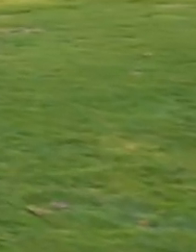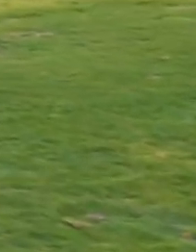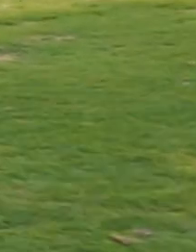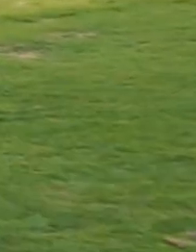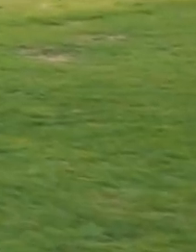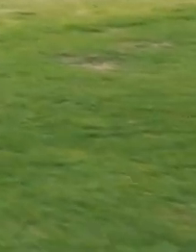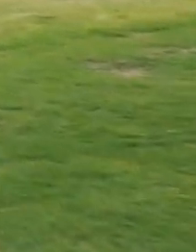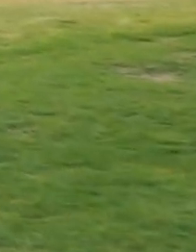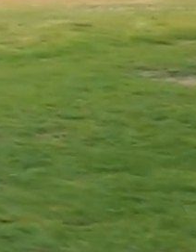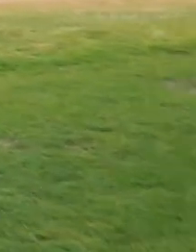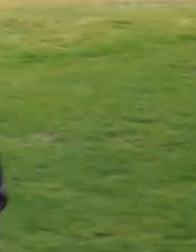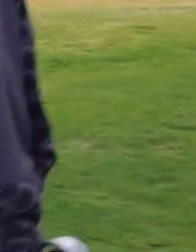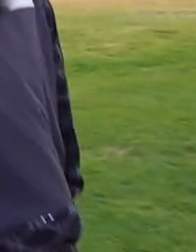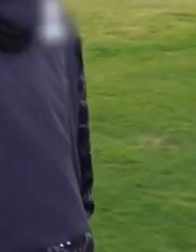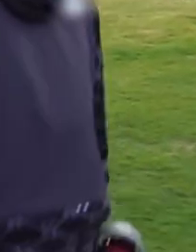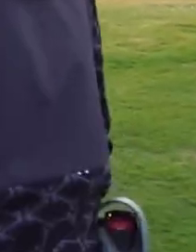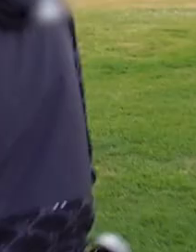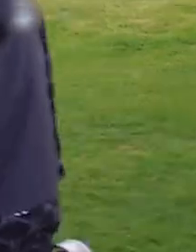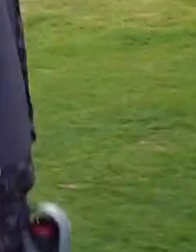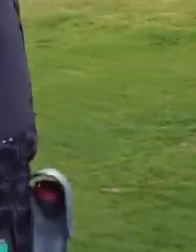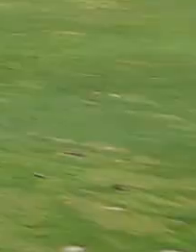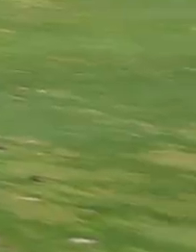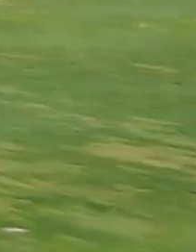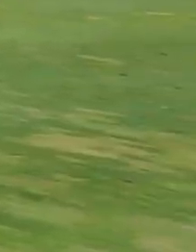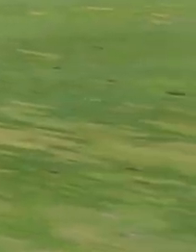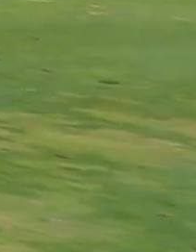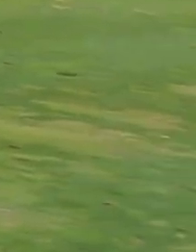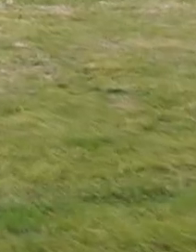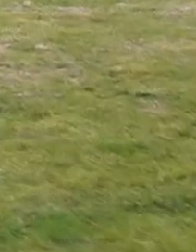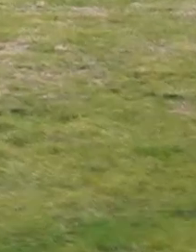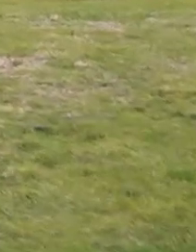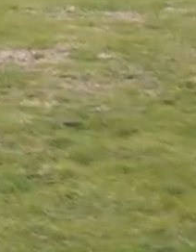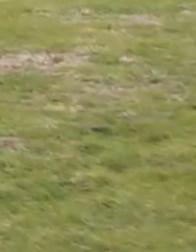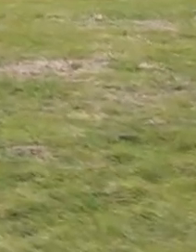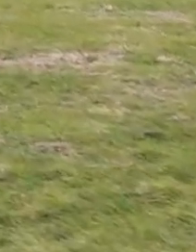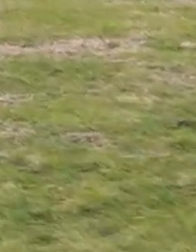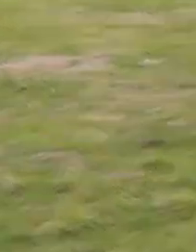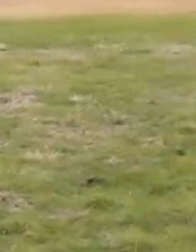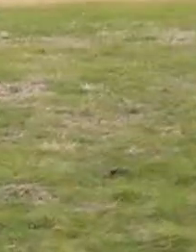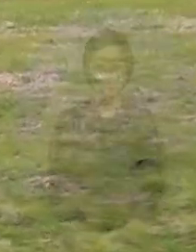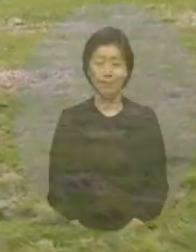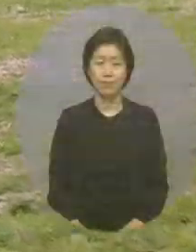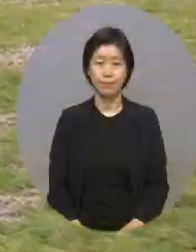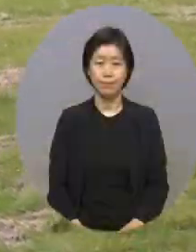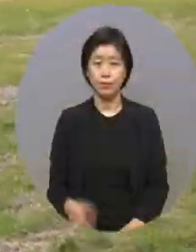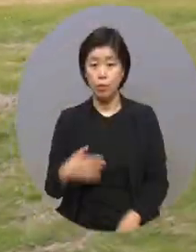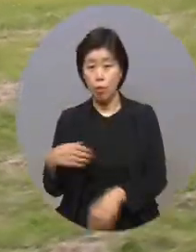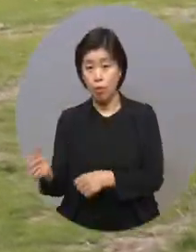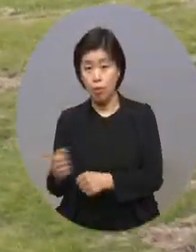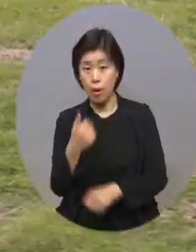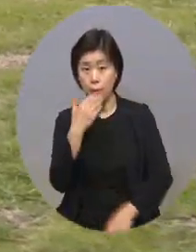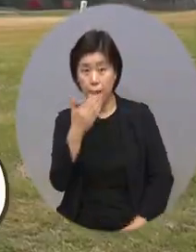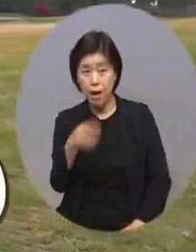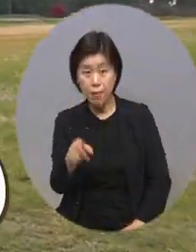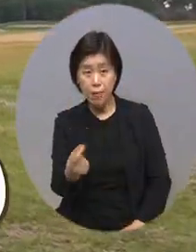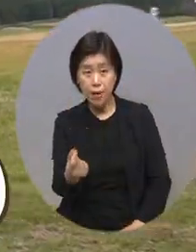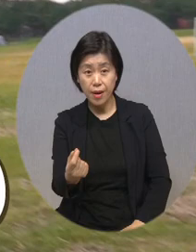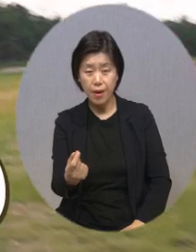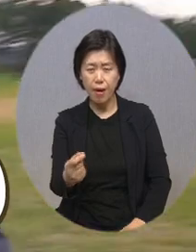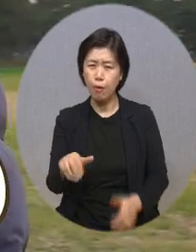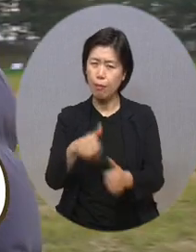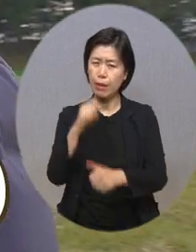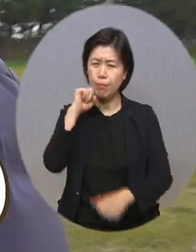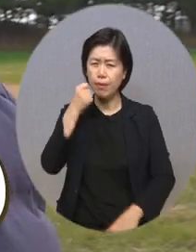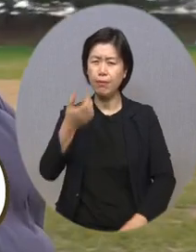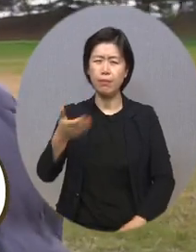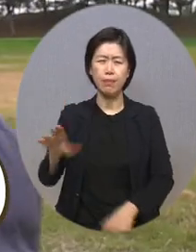같습니다. 살았어요? 세이프! 와! 살았어. 7승 있잖아요. 저게 문제야. 아,